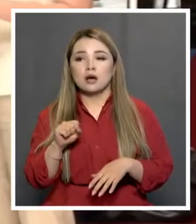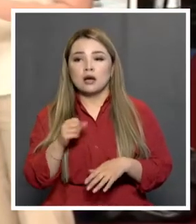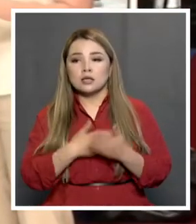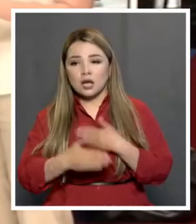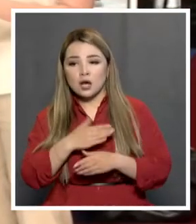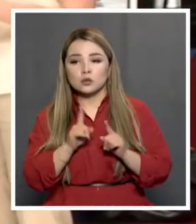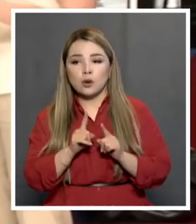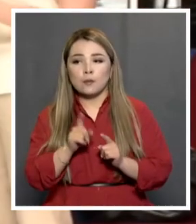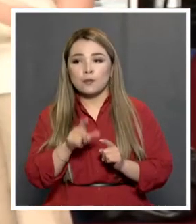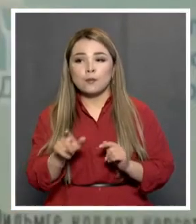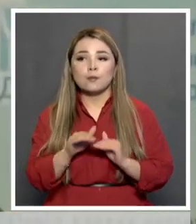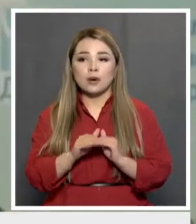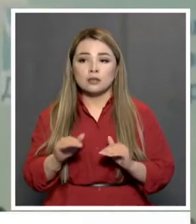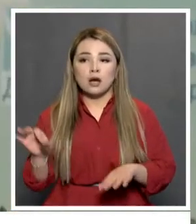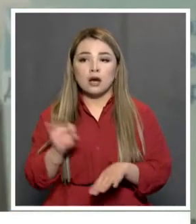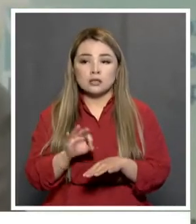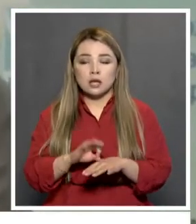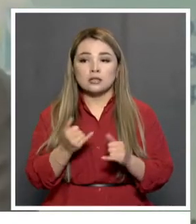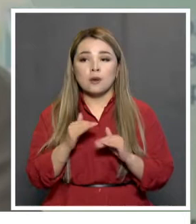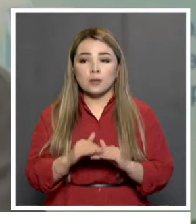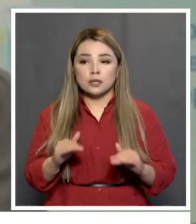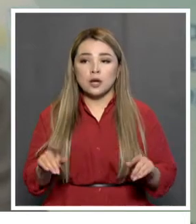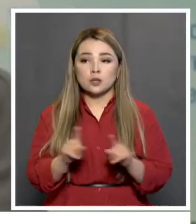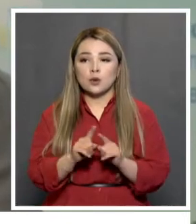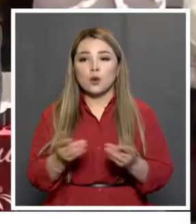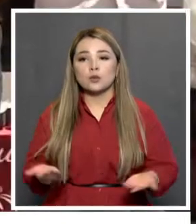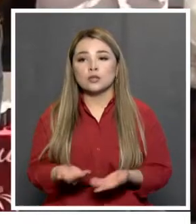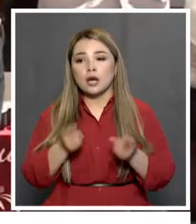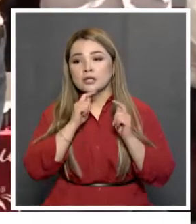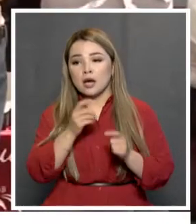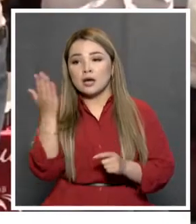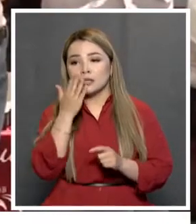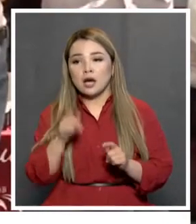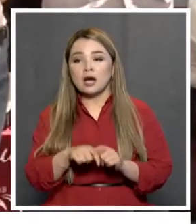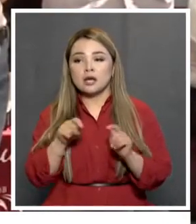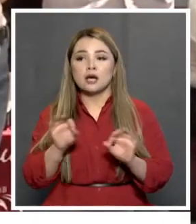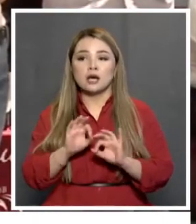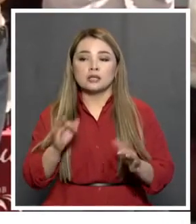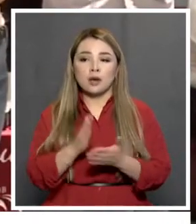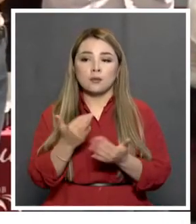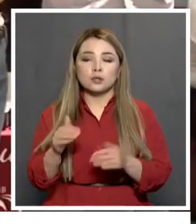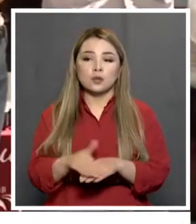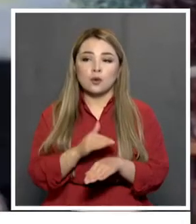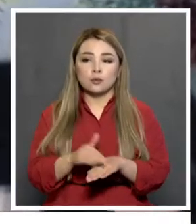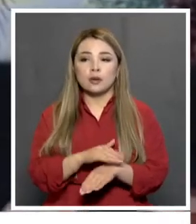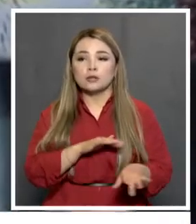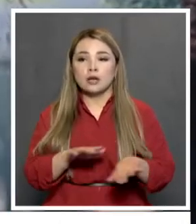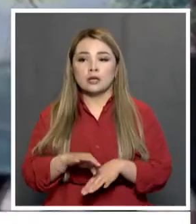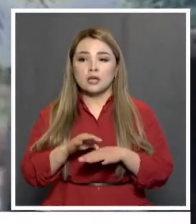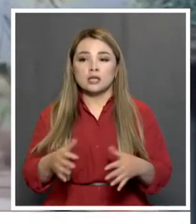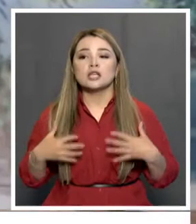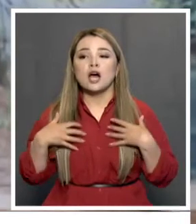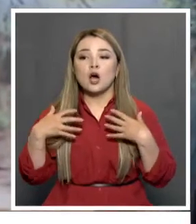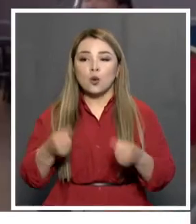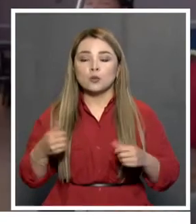көмек көрсетілген. Бұл туралы Алматыда балаларға өмір сыйла деректі фильмнің тұсаукесерінде айтылды. Туындыда қайырымды жандардың көмегімен сауығып,